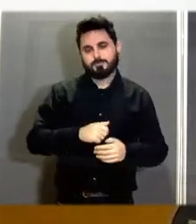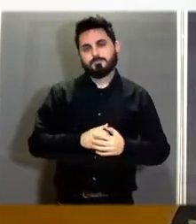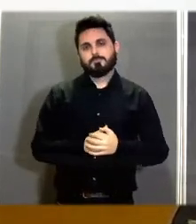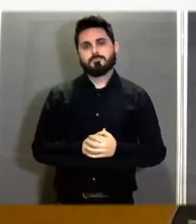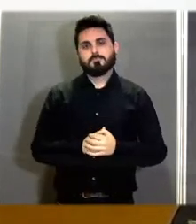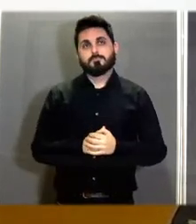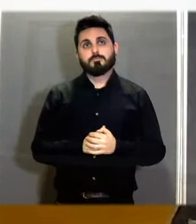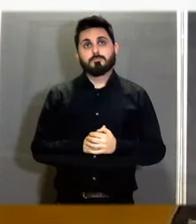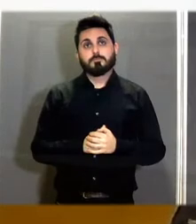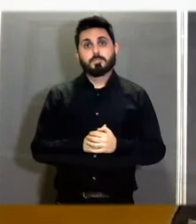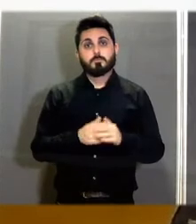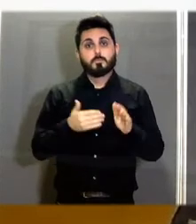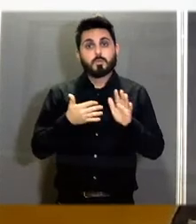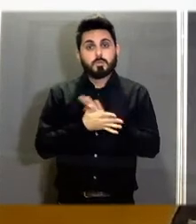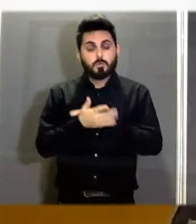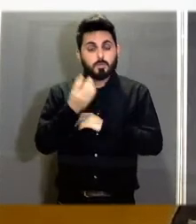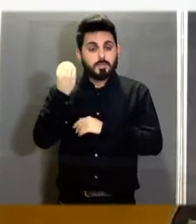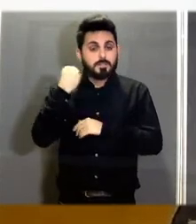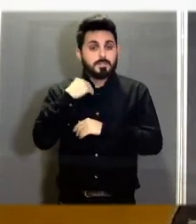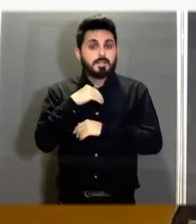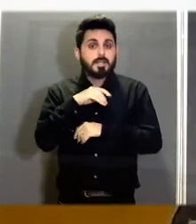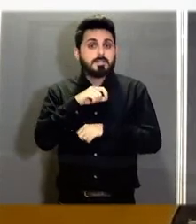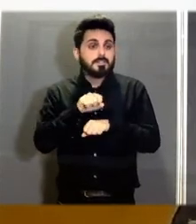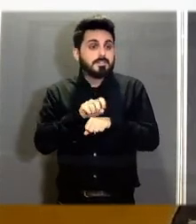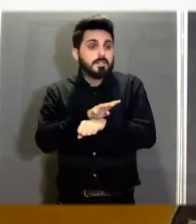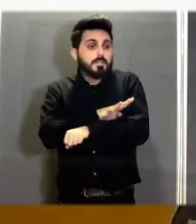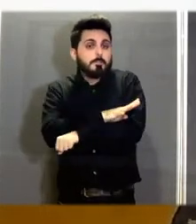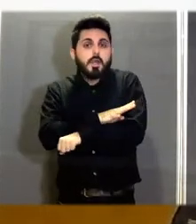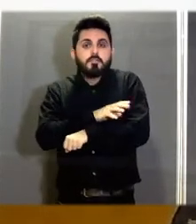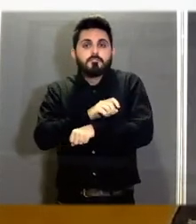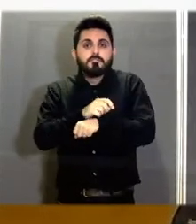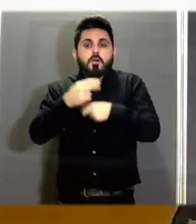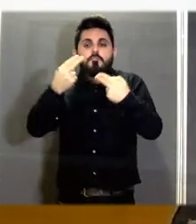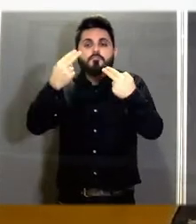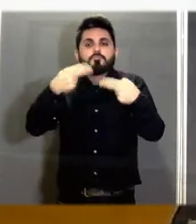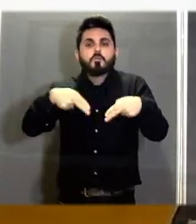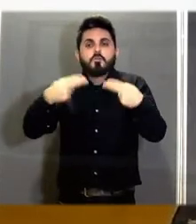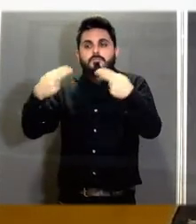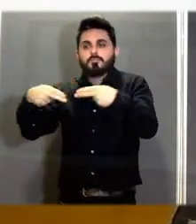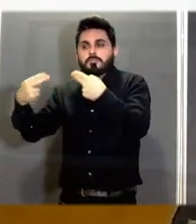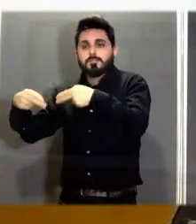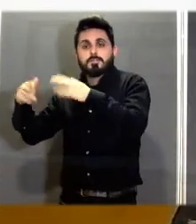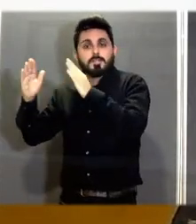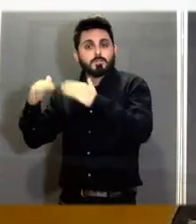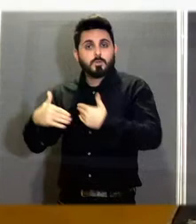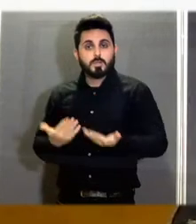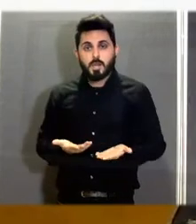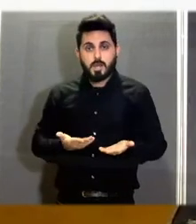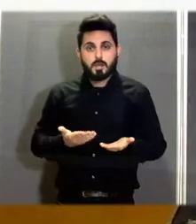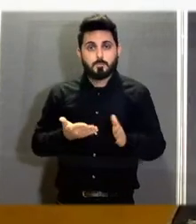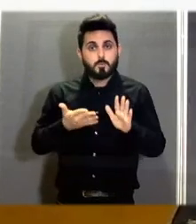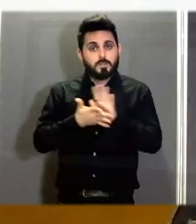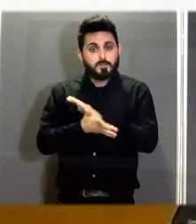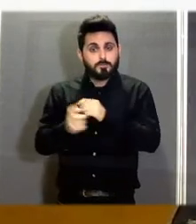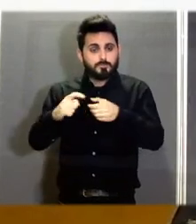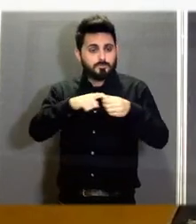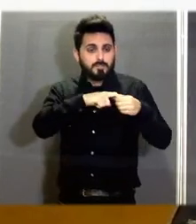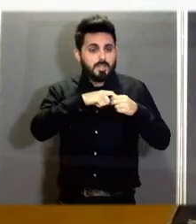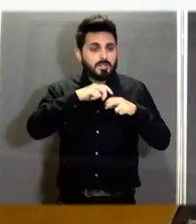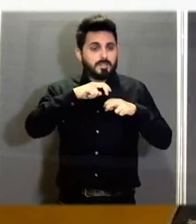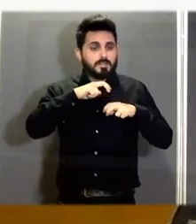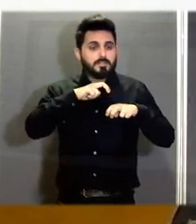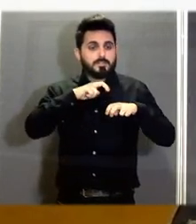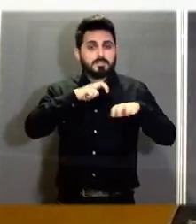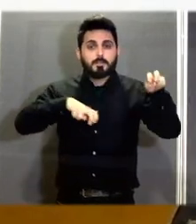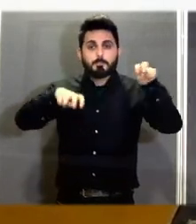que no té fronteres, a més, perquè vol dir solidaritat i empatia també amb gent de fora, amb gent